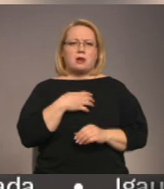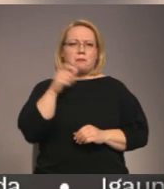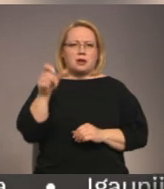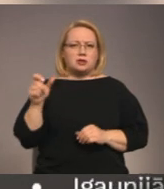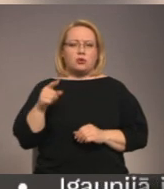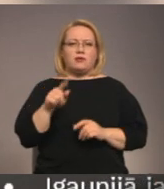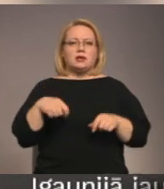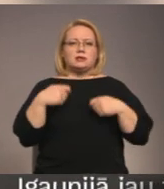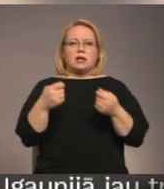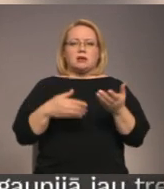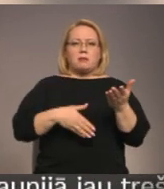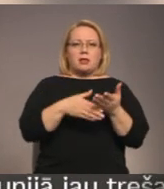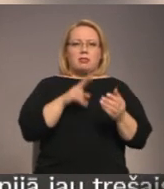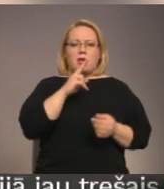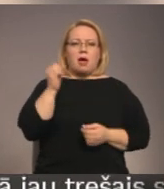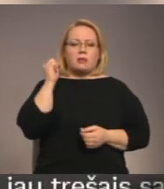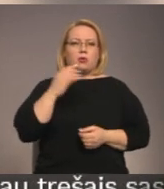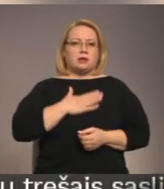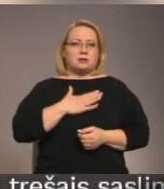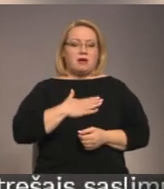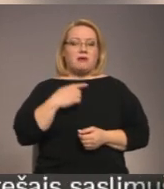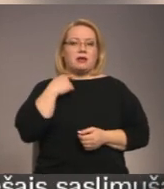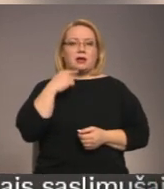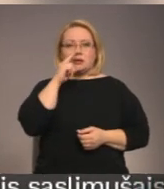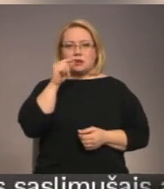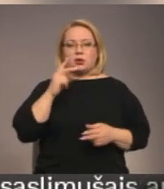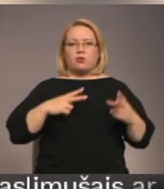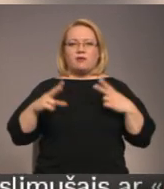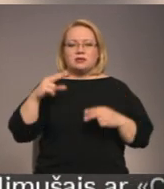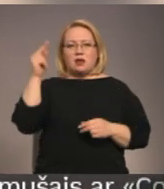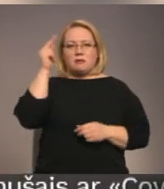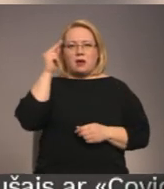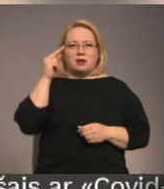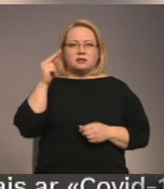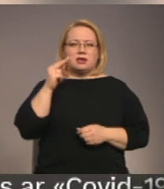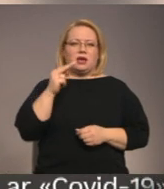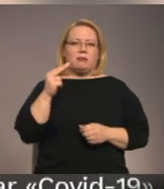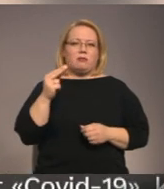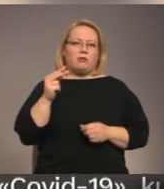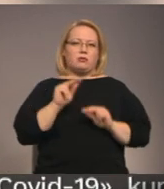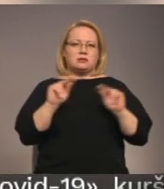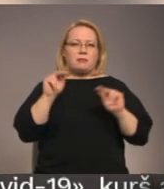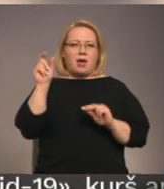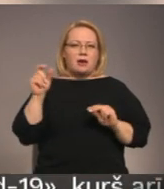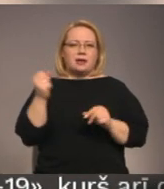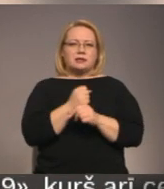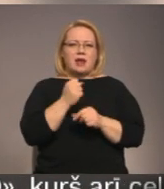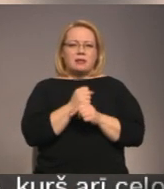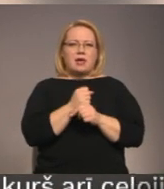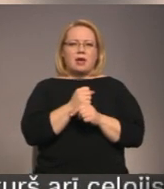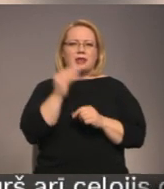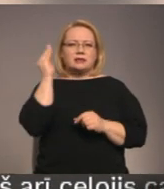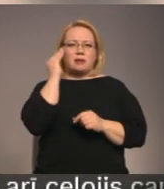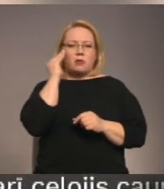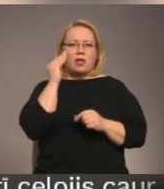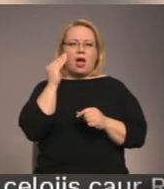viņi, sniedzot palīdzību neapdraudēt sevi, Rīgas Stradiņu universitātes mācību spēki izstrādājuši simulācijas scenāriju mācībām.